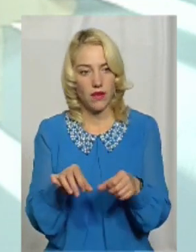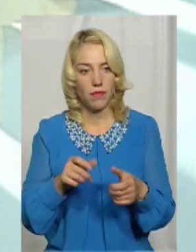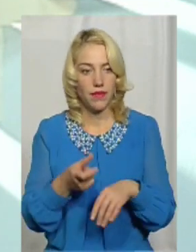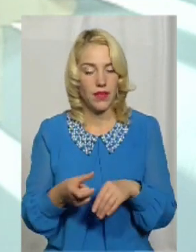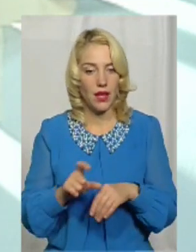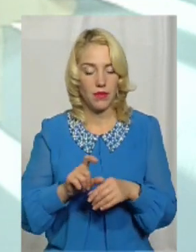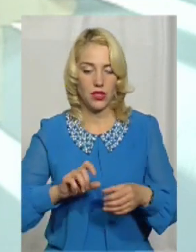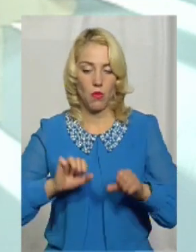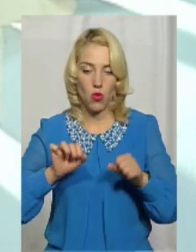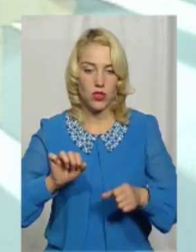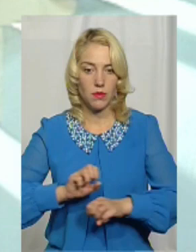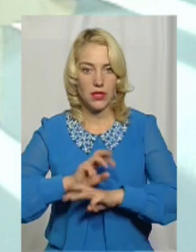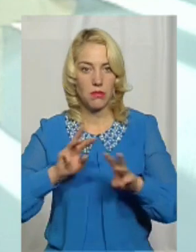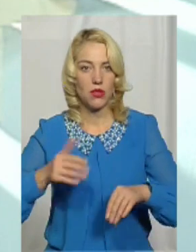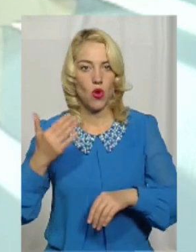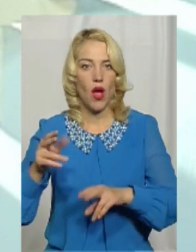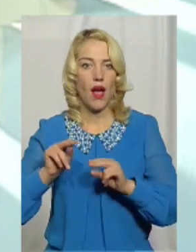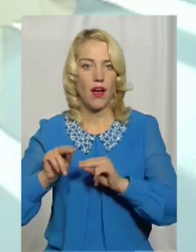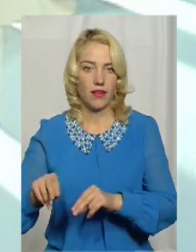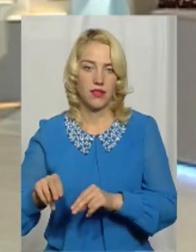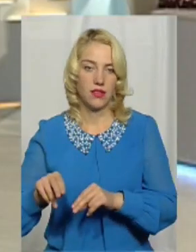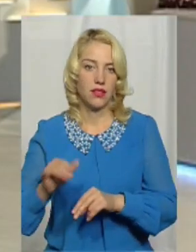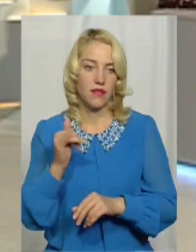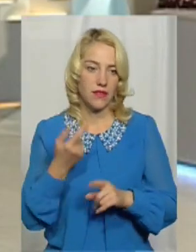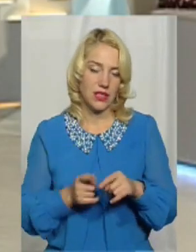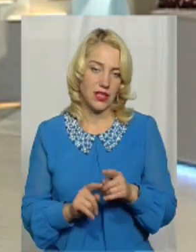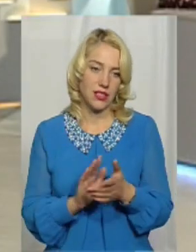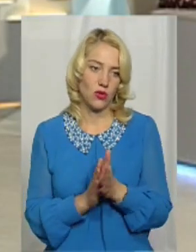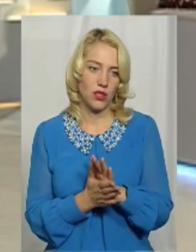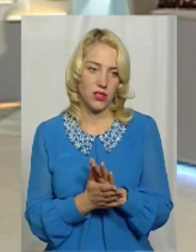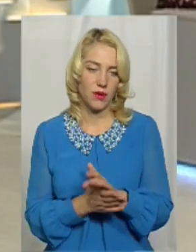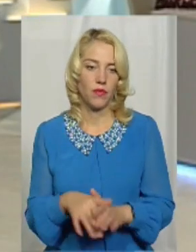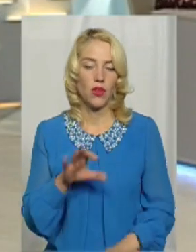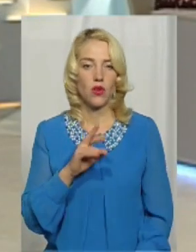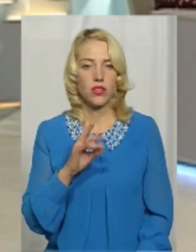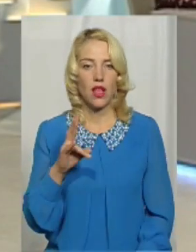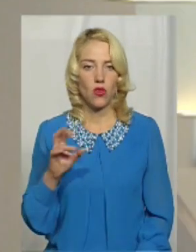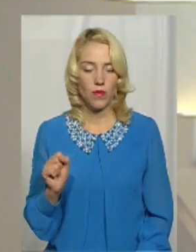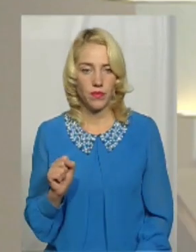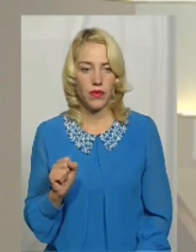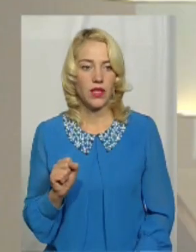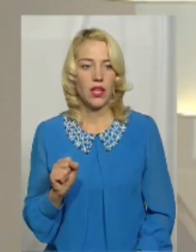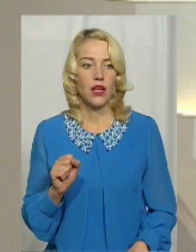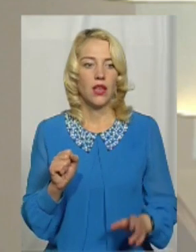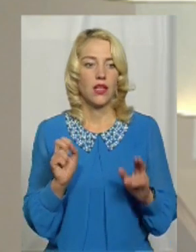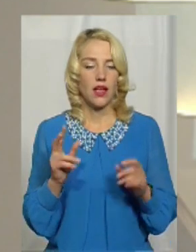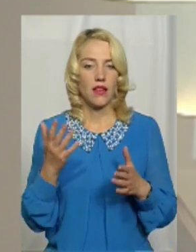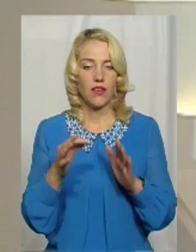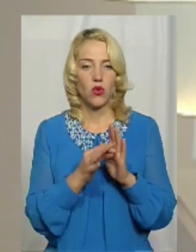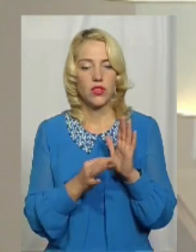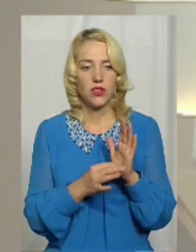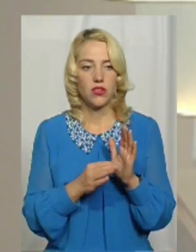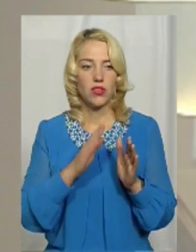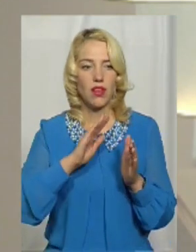найбільш можливим забезпеченням його гарантій в цій ситуації. Пані Оксано, а як ви оцінюєте от